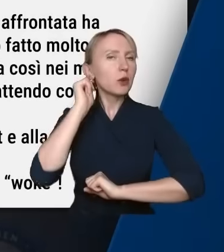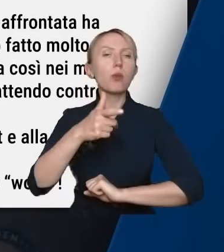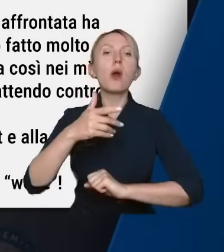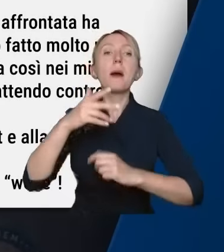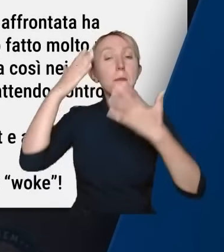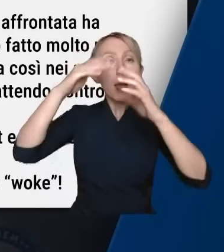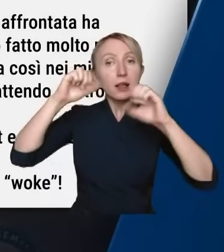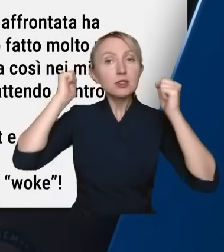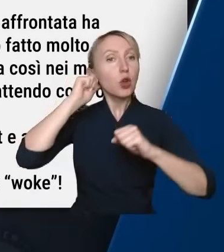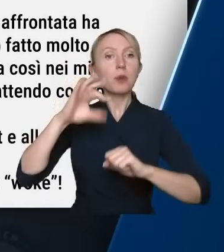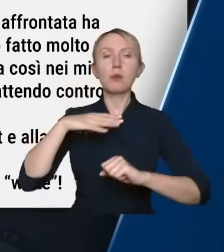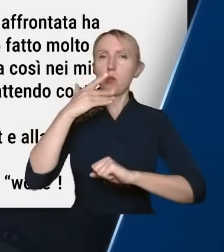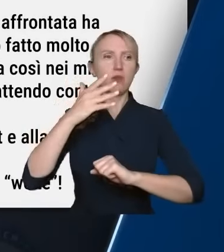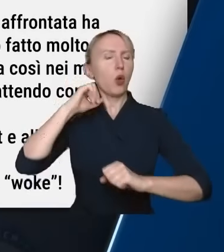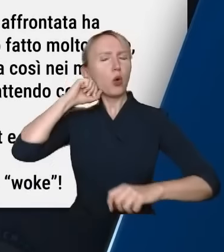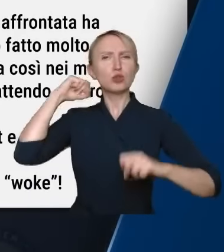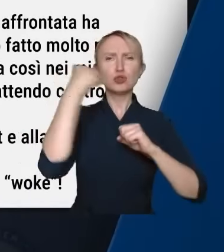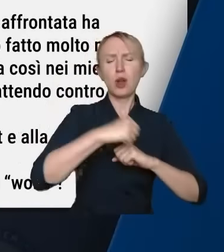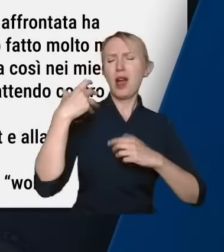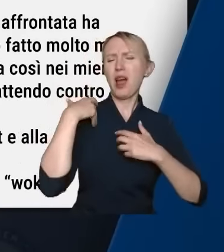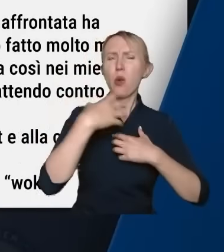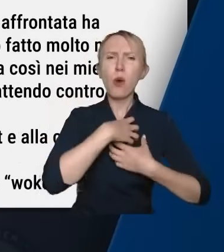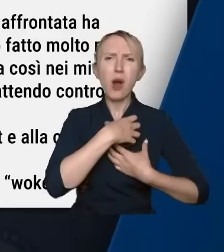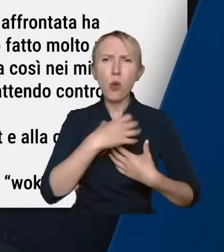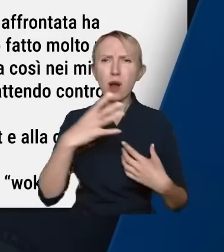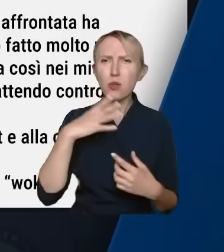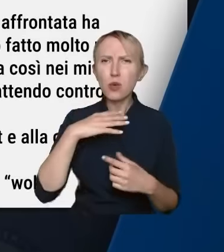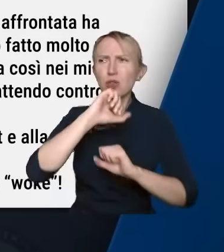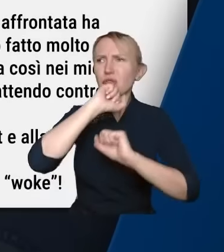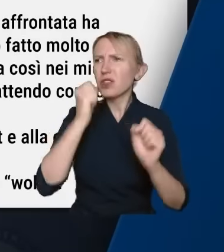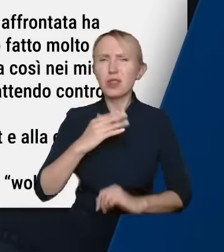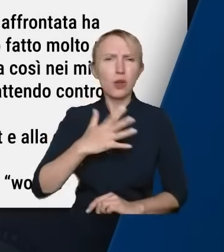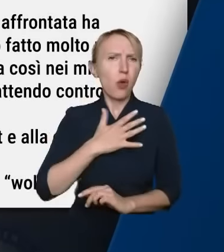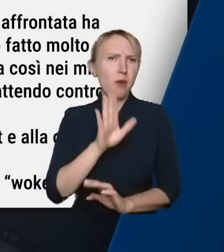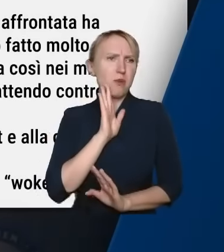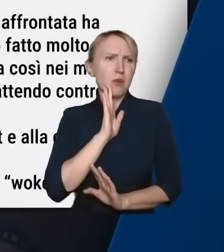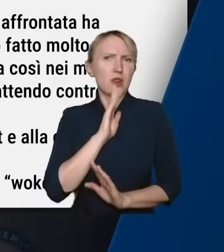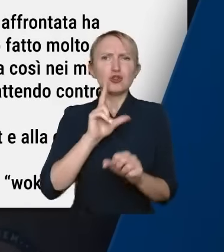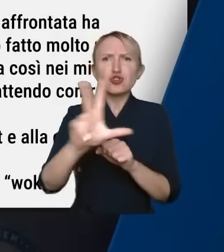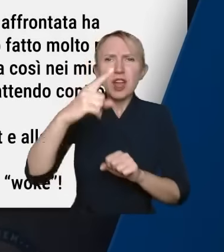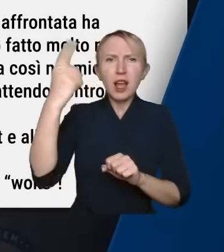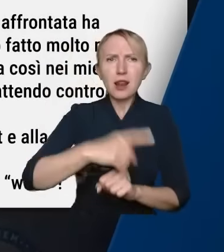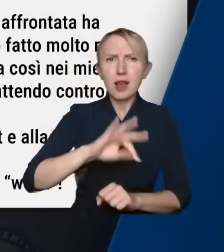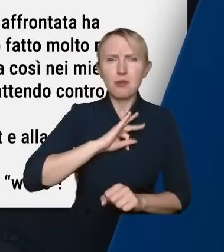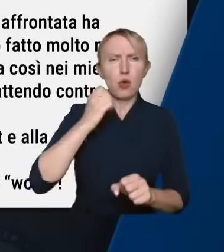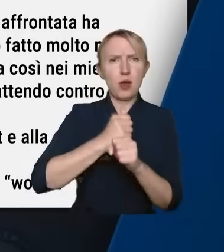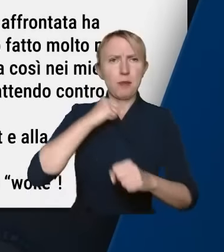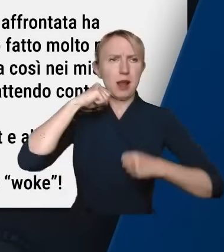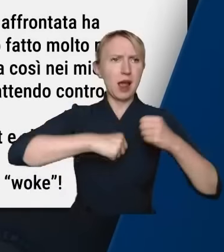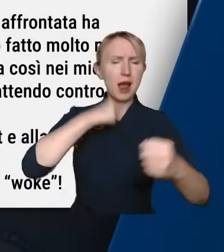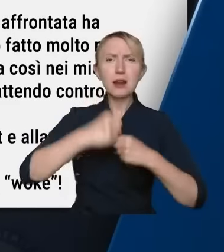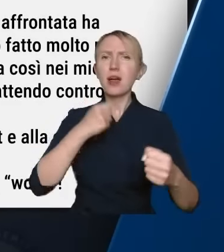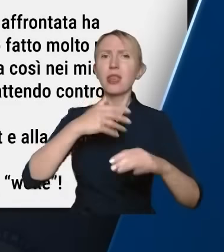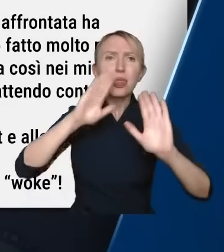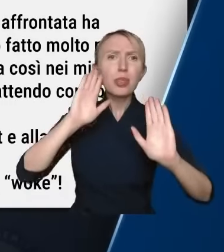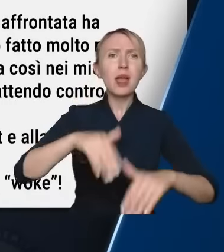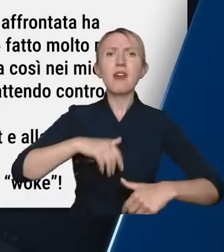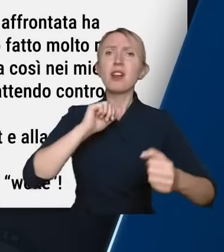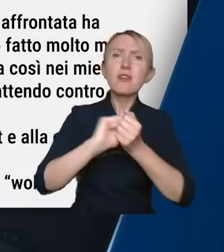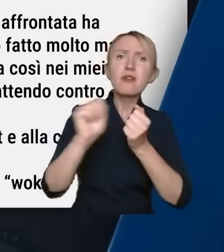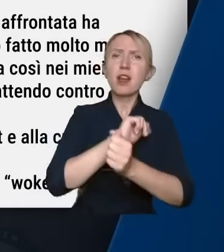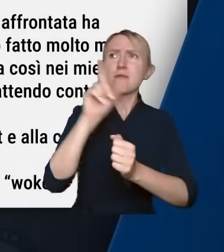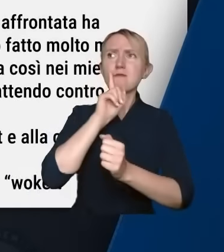walczyła, powiedziała: jej ciosy bardzo mnie bolały. Chyba nigdy nie czułam czegoś takiego przez 13 lat mojej kariery bokserskiej, nawet walcząc z